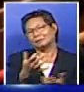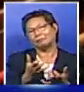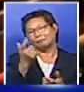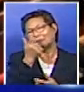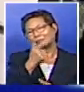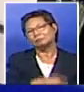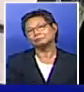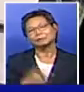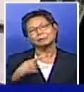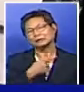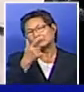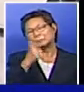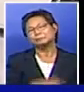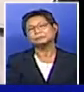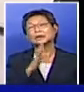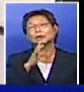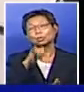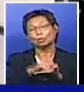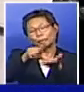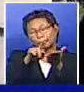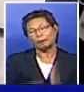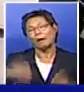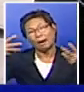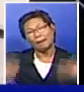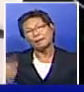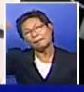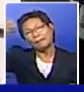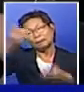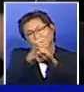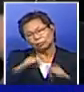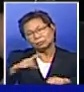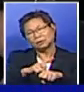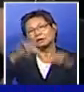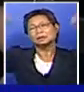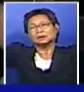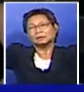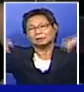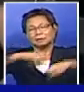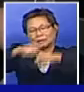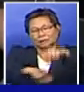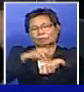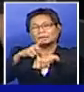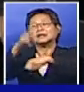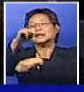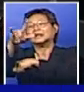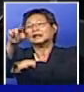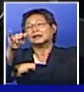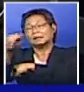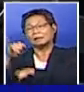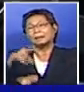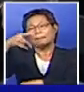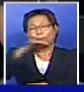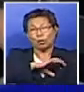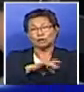sebagainyalah Beliau berkata demikian kepada pemberita selepas taklimat keselamatan develodrom nasional nilai pdrm akan menggunakan